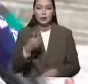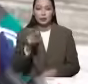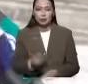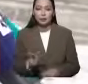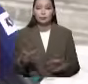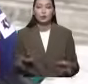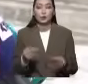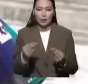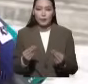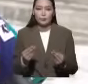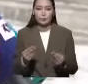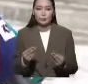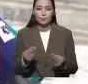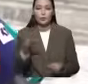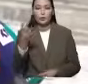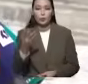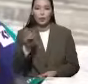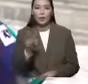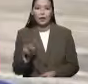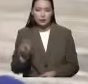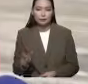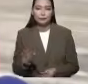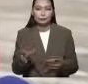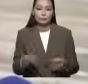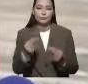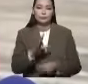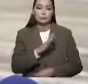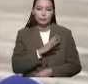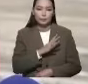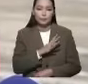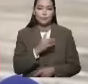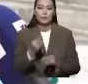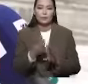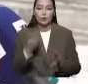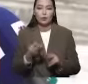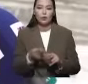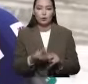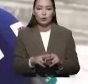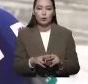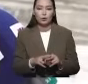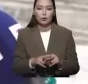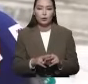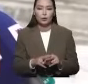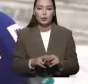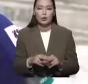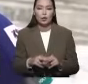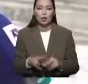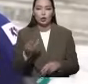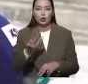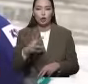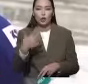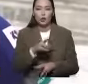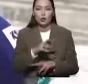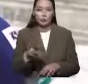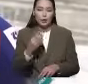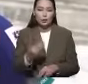құтқарылып, және 4 адам эвакуацияландырылды. 11 қаңтар күні сағат 3:20 кеткенде төтенше